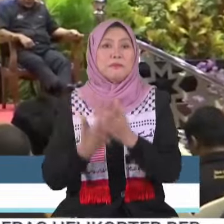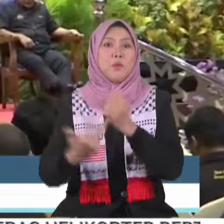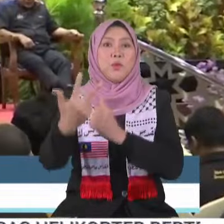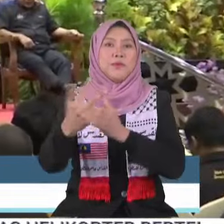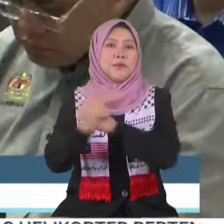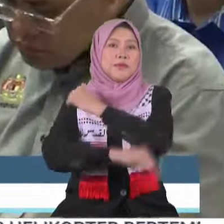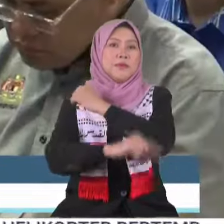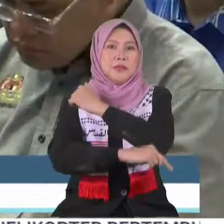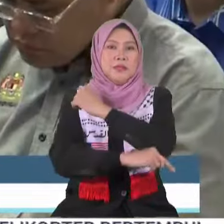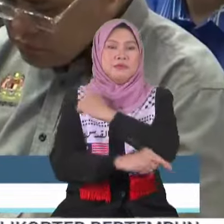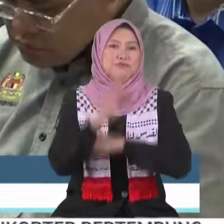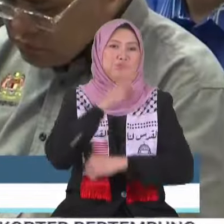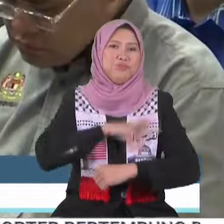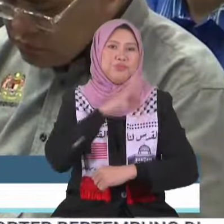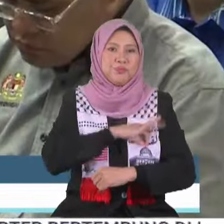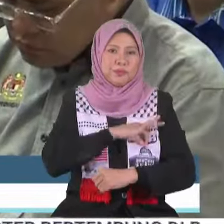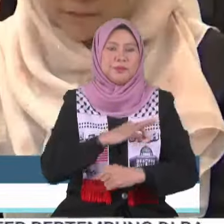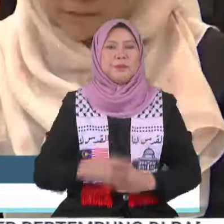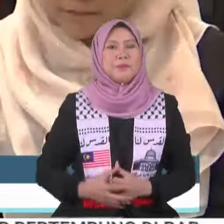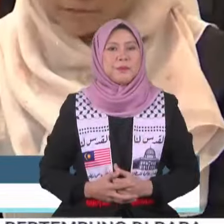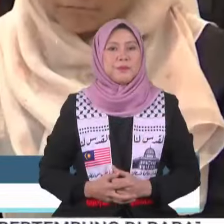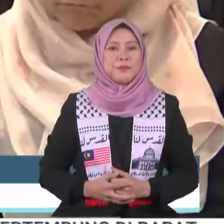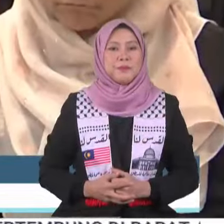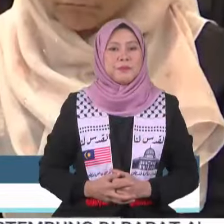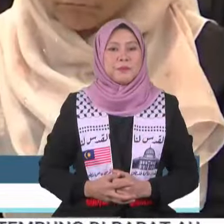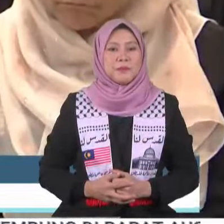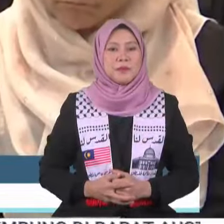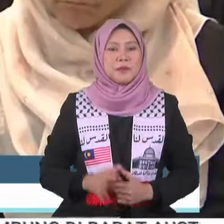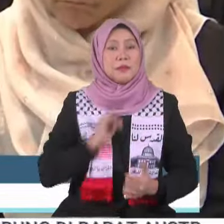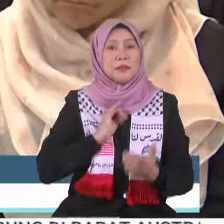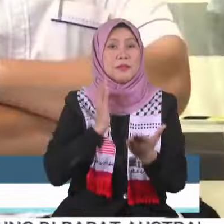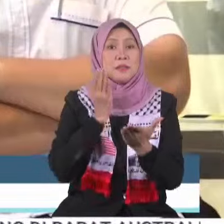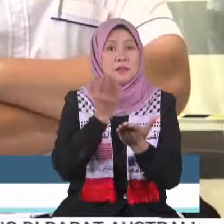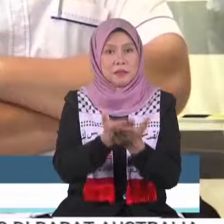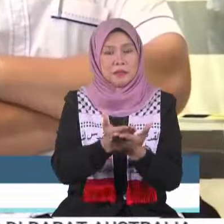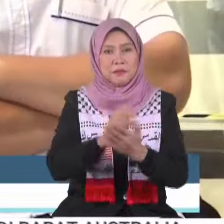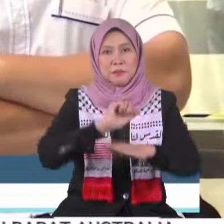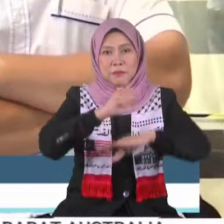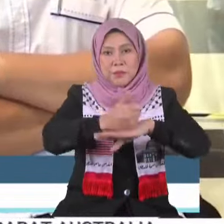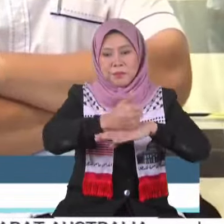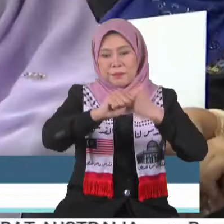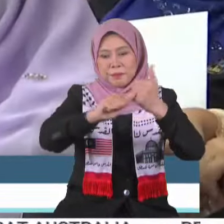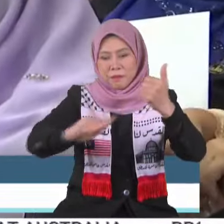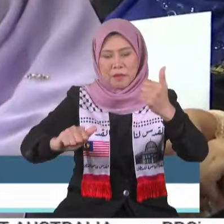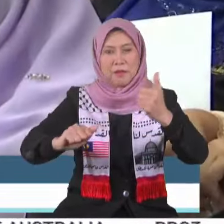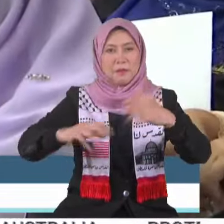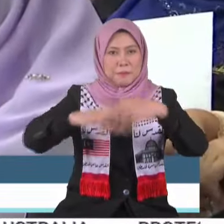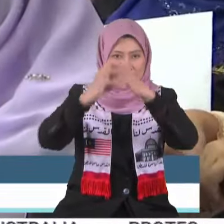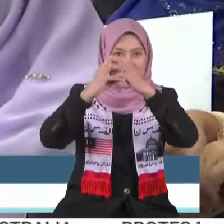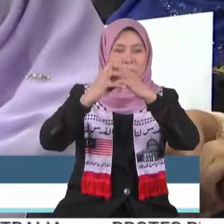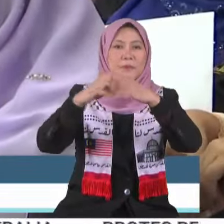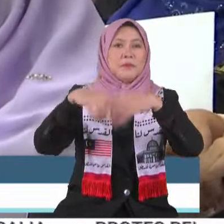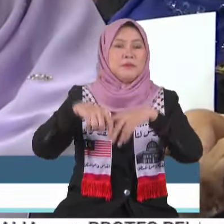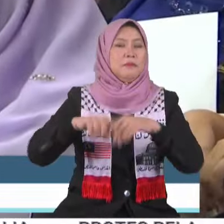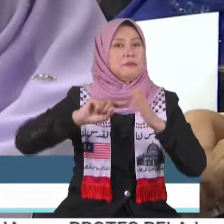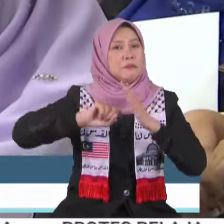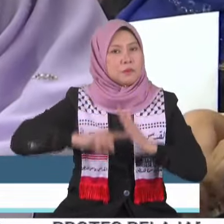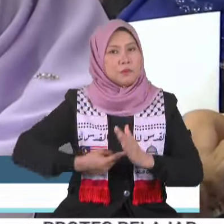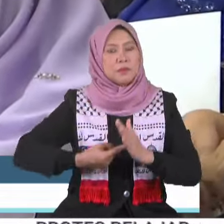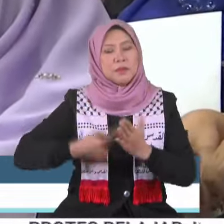ini. Oleh itu, saya mencadangkan satu jawatan kuasa IDO akan dibentuk bagi